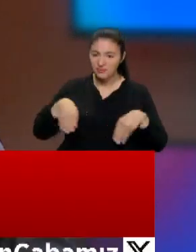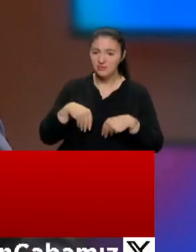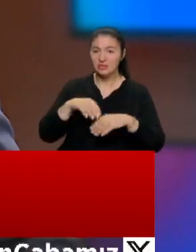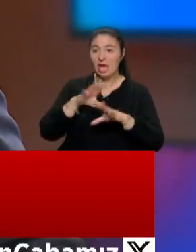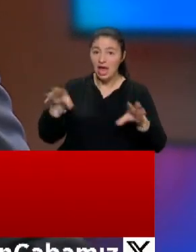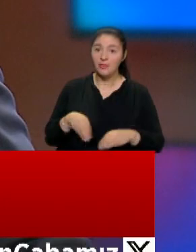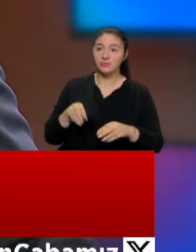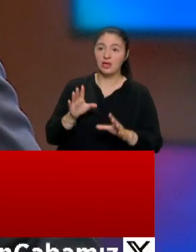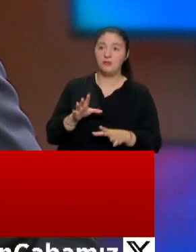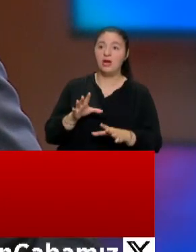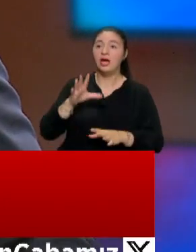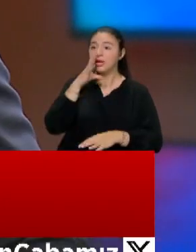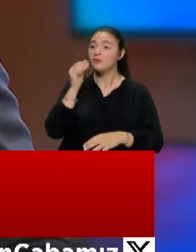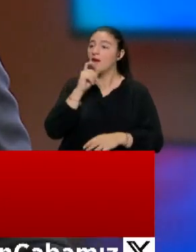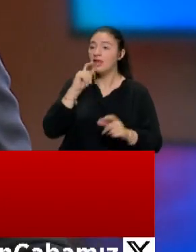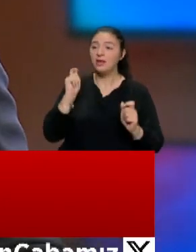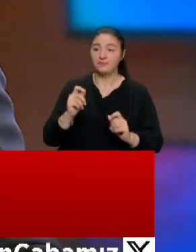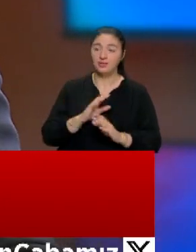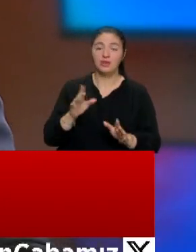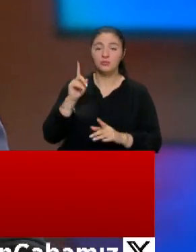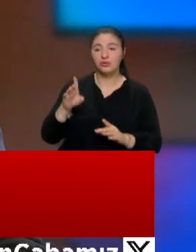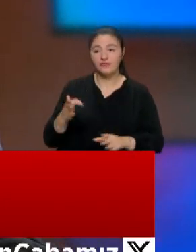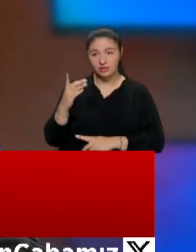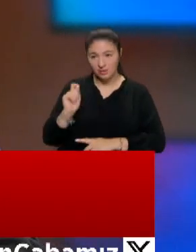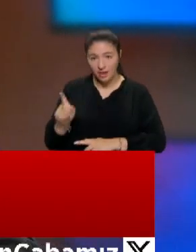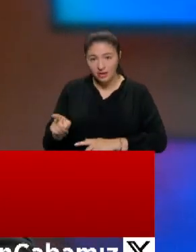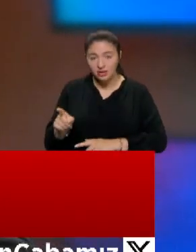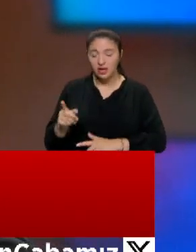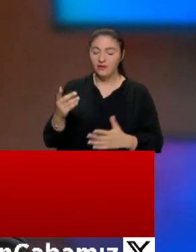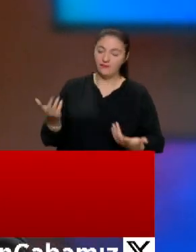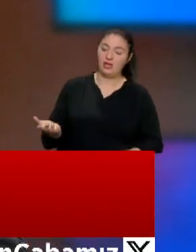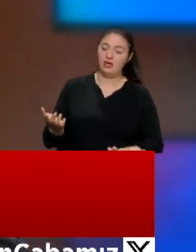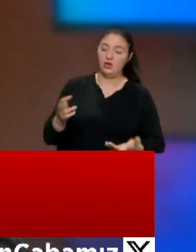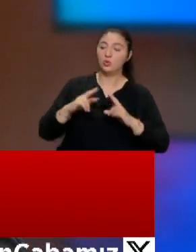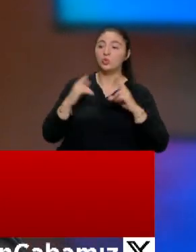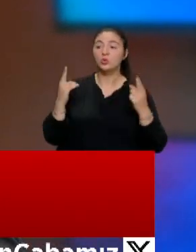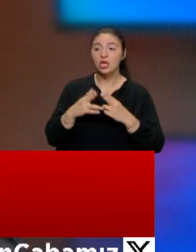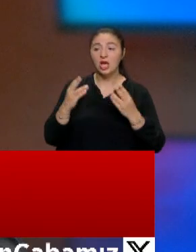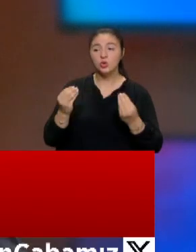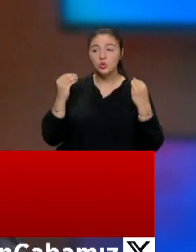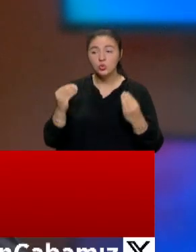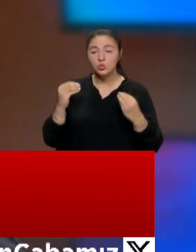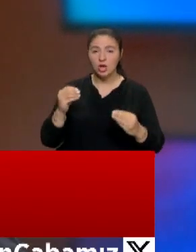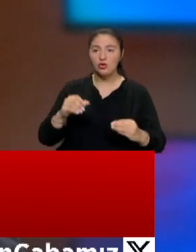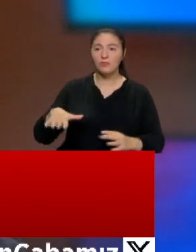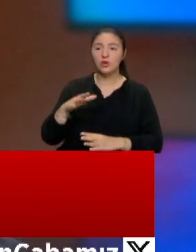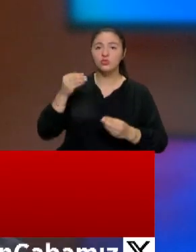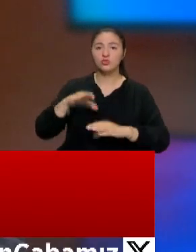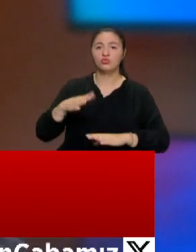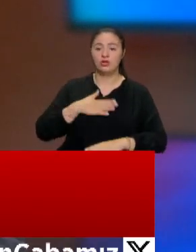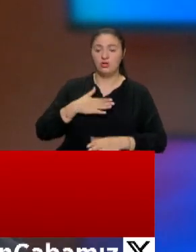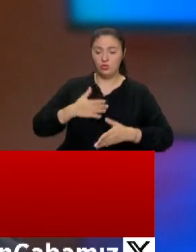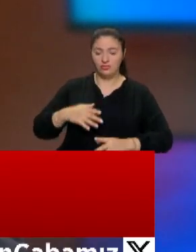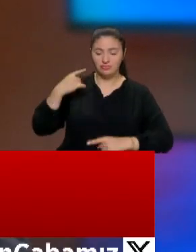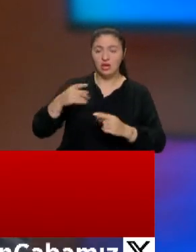hepimiz ama hepimiz kim ne hata yaptıysa bundan vazgeçer ve dünyanın en güzel topraklarının çocuklarıyız